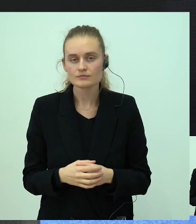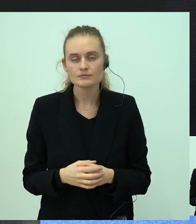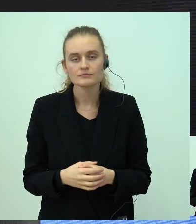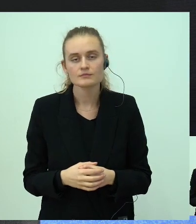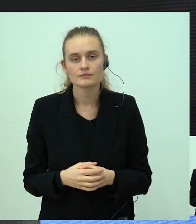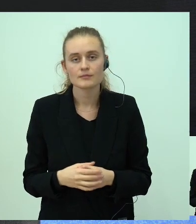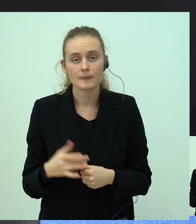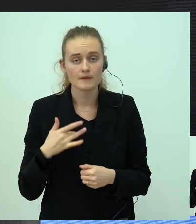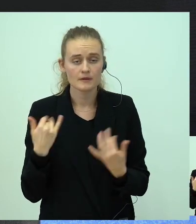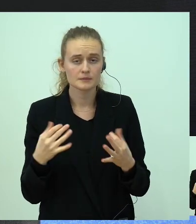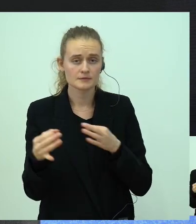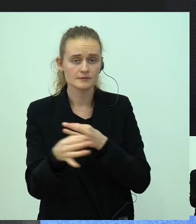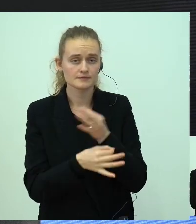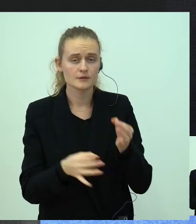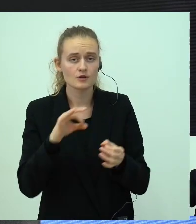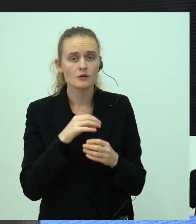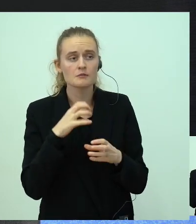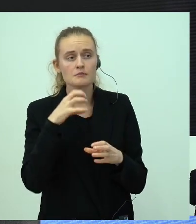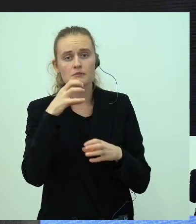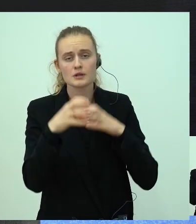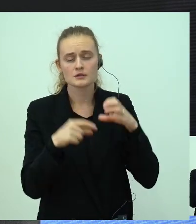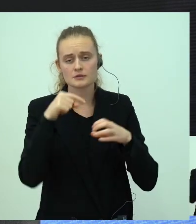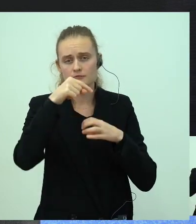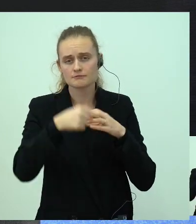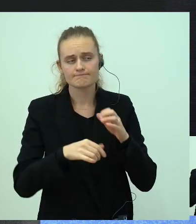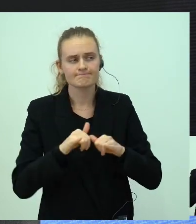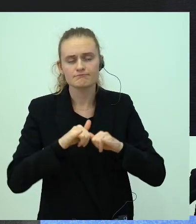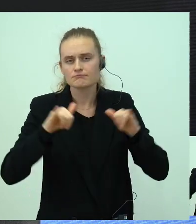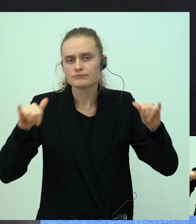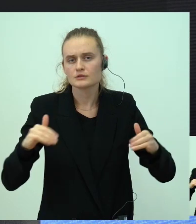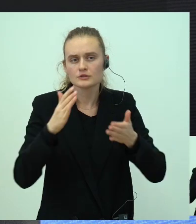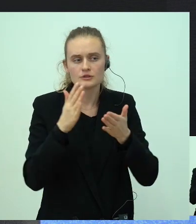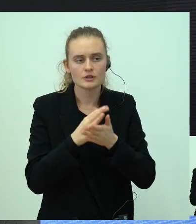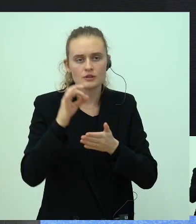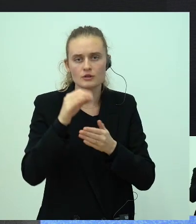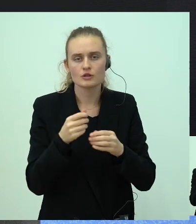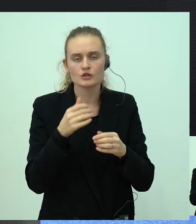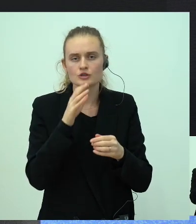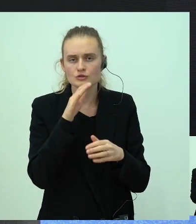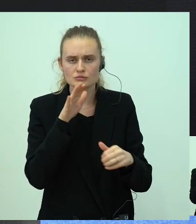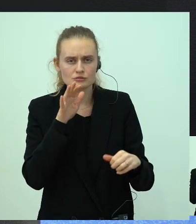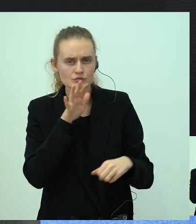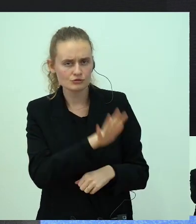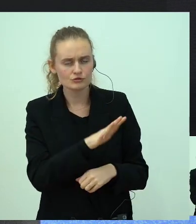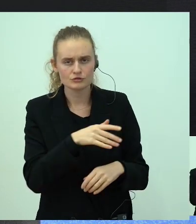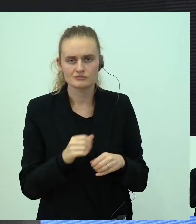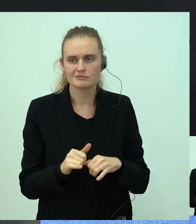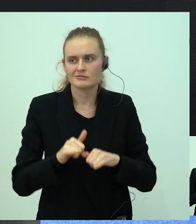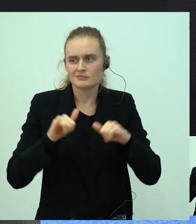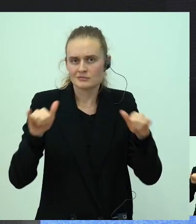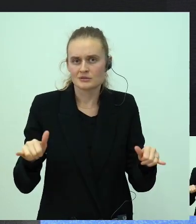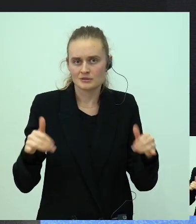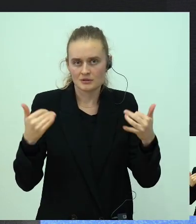Žygimantai, galbūt pakalbėkime apie tas pasaulinės visuotinės tendencijas, apie didėjantį antisemitizmą. Ar tai yra